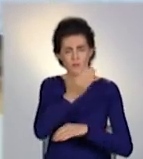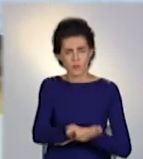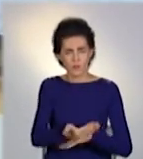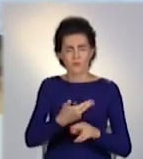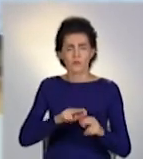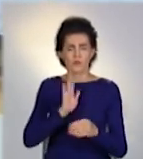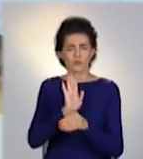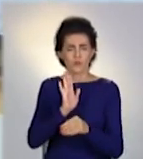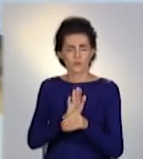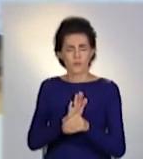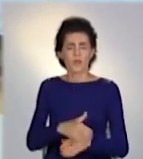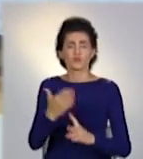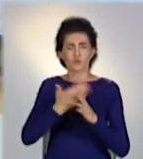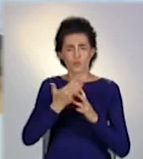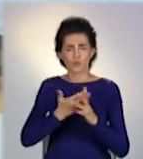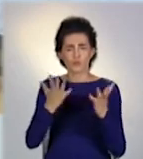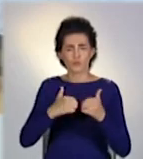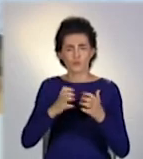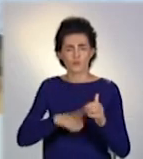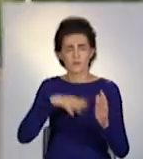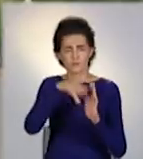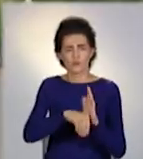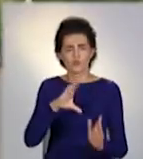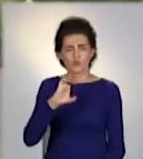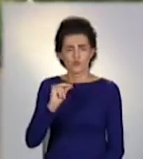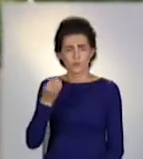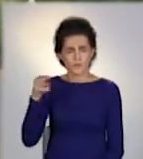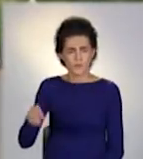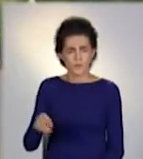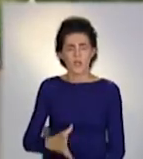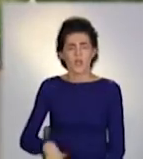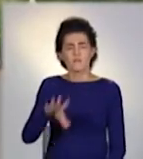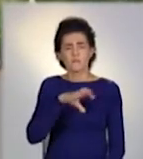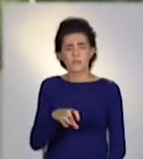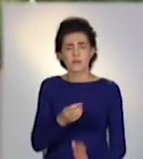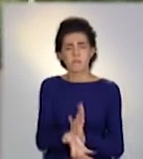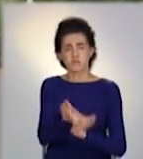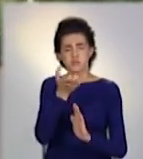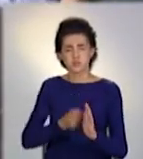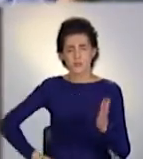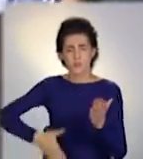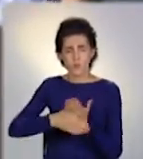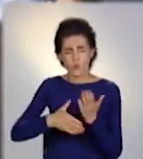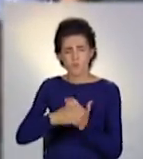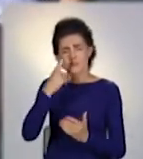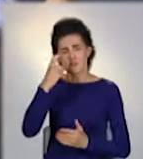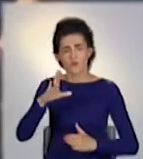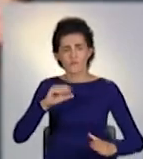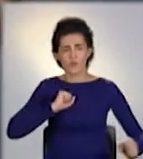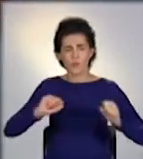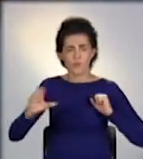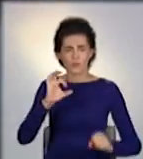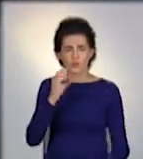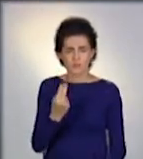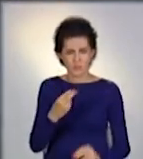банківська установа, субсидія зараховується на картковий рахунок. Також усім отримувачам допомоги звертатися до управлінь соцзахисту